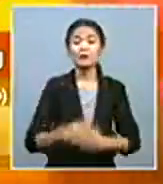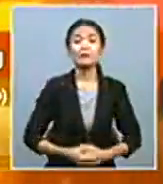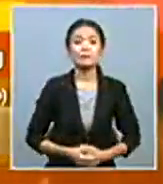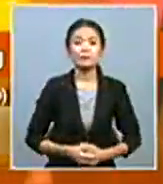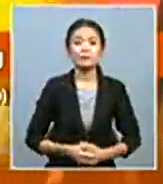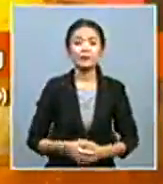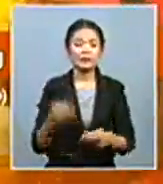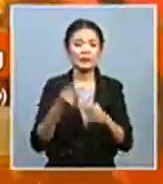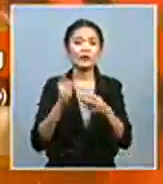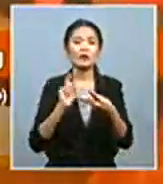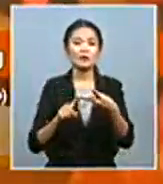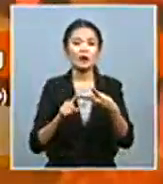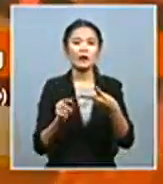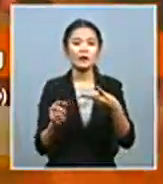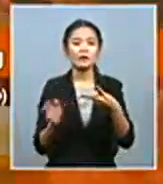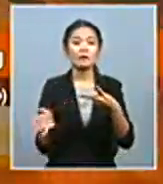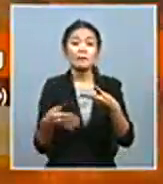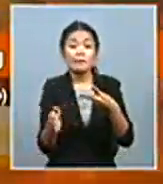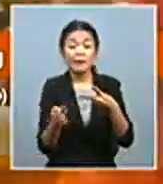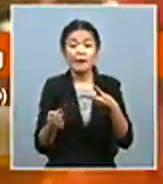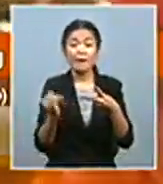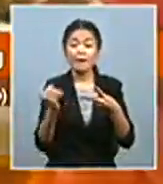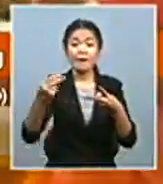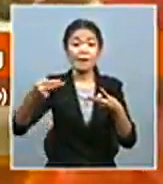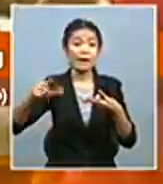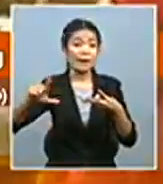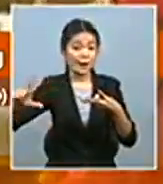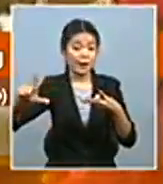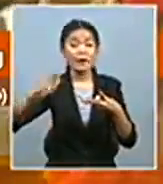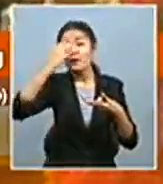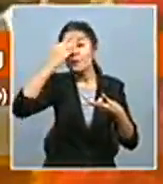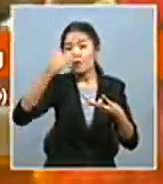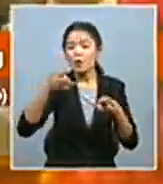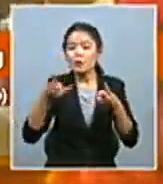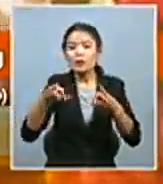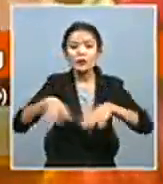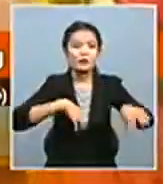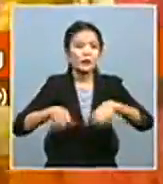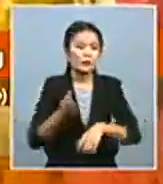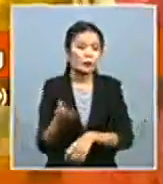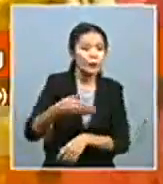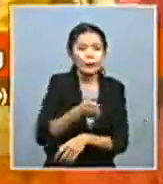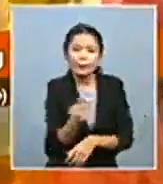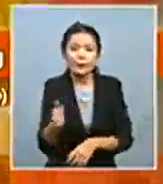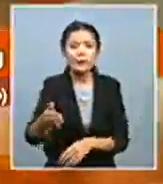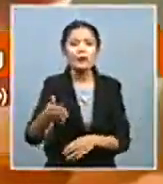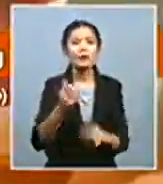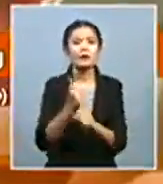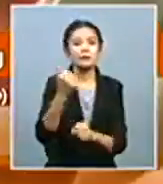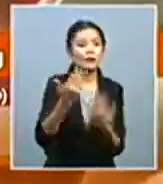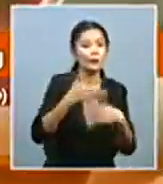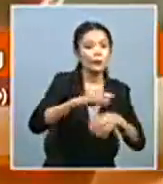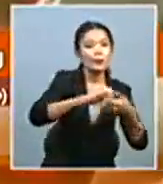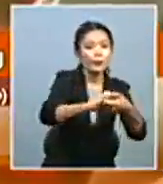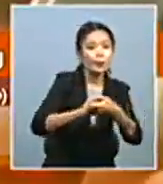าหนึ่งก็คือปลาไหลนะคะเน ื่อง จากว่าวิธีการในการดำเนินการทางการเมืองเนี่ยของท่านลื่นไหลแล้วก็สามารถที่จะร่วมมือหรือว่าจับ